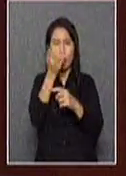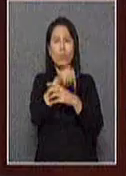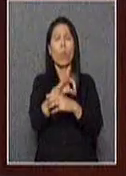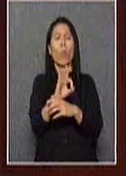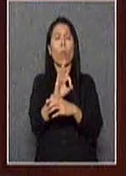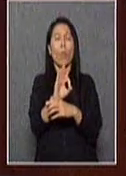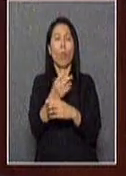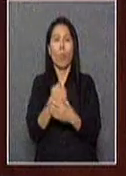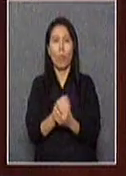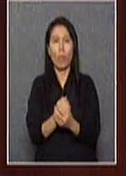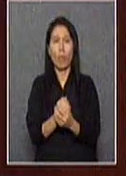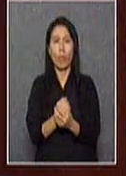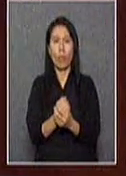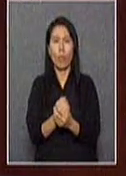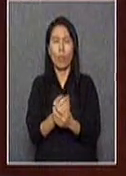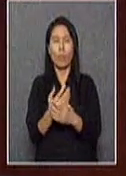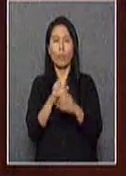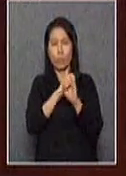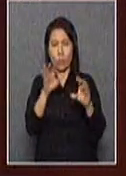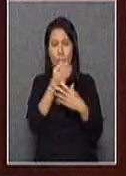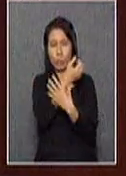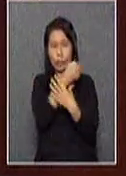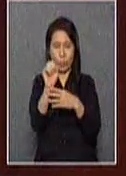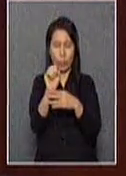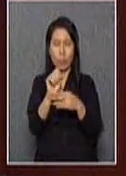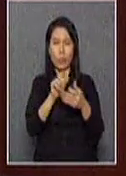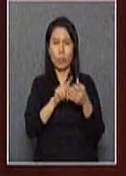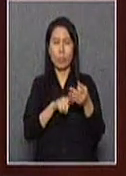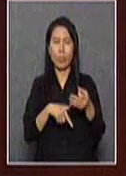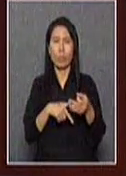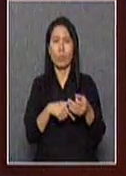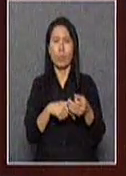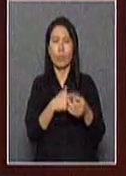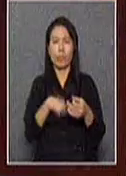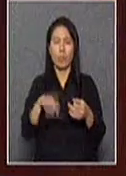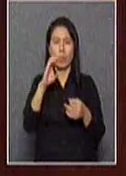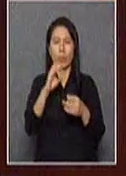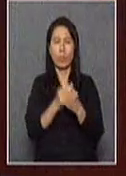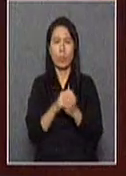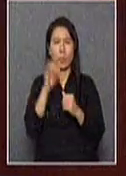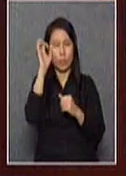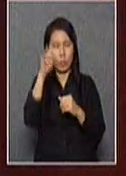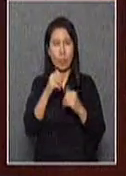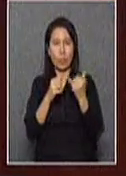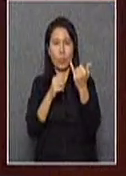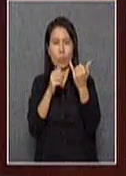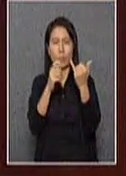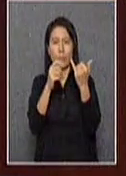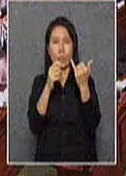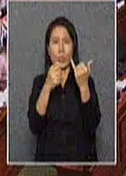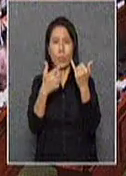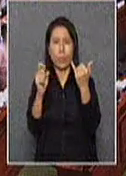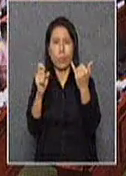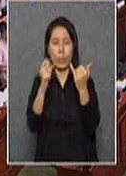半數贊成，我宣布修正案被否決。陳志全議員，請你動議第690項